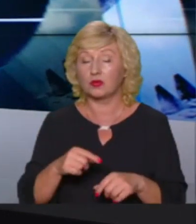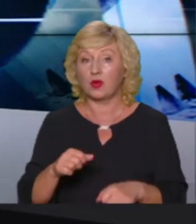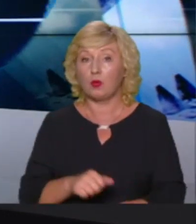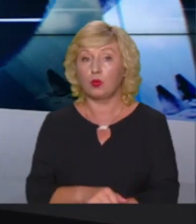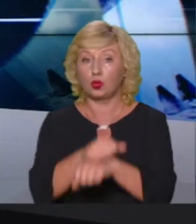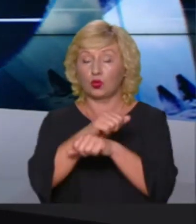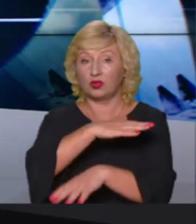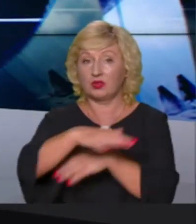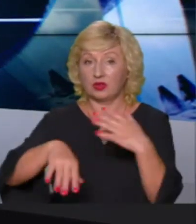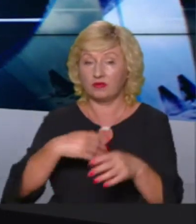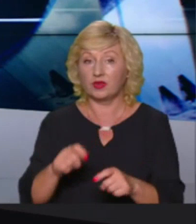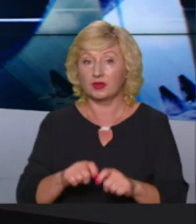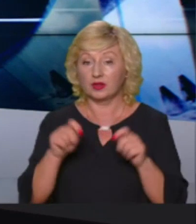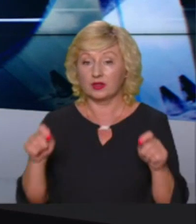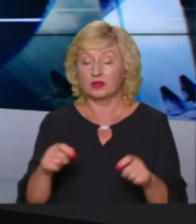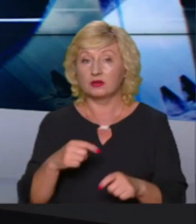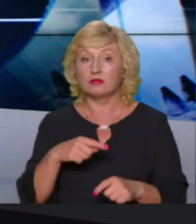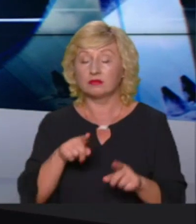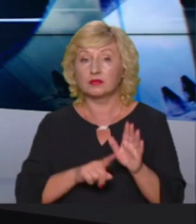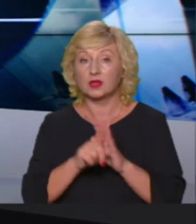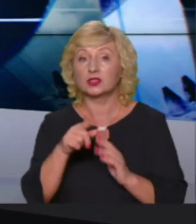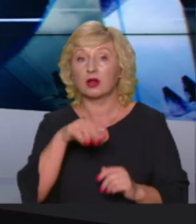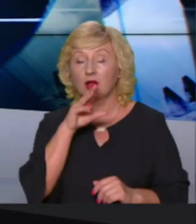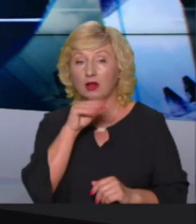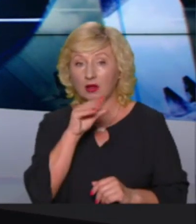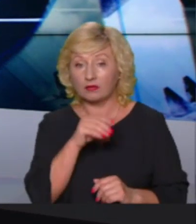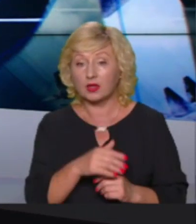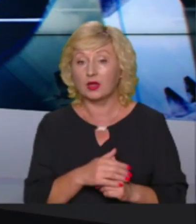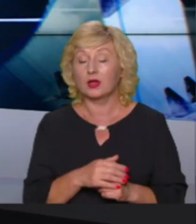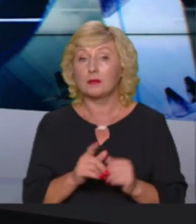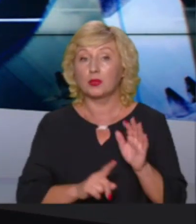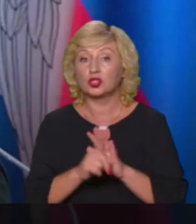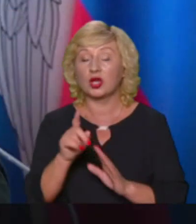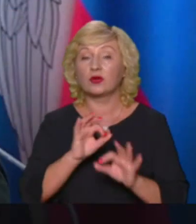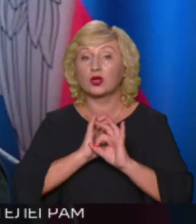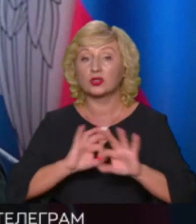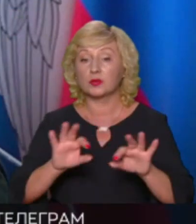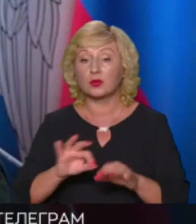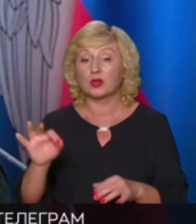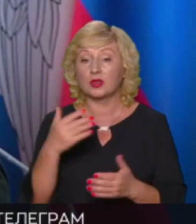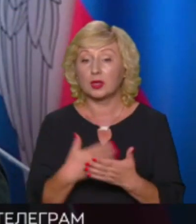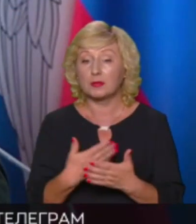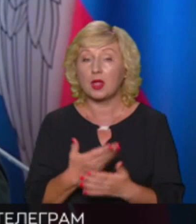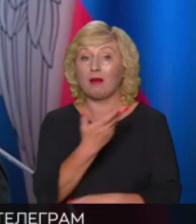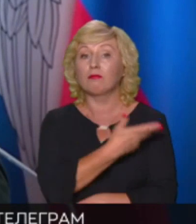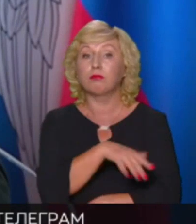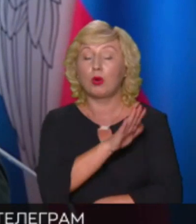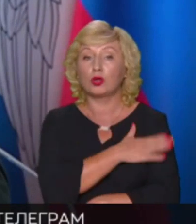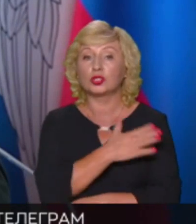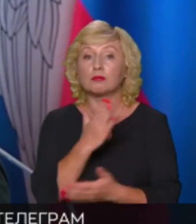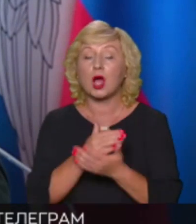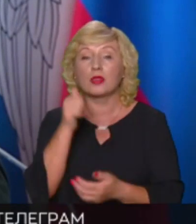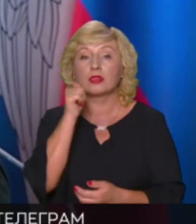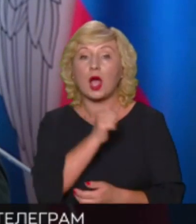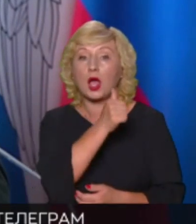вагнерівців. Він відкрив свою пельку, яка до цього була на петельці, і почав розповідати про те, що нібито Польща має таємний